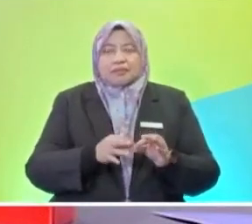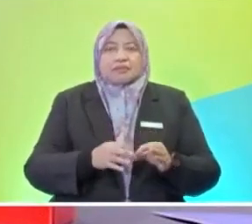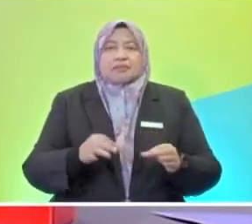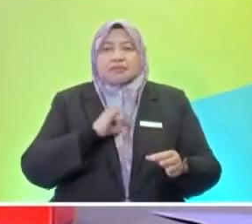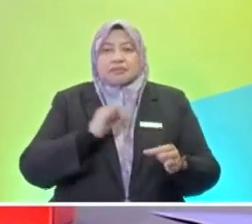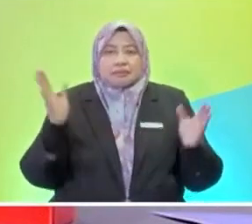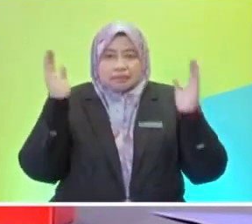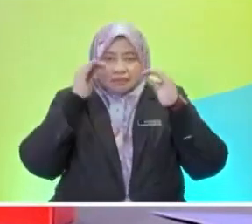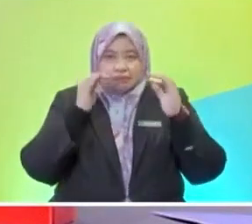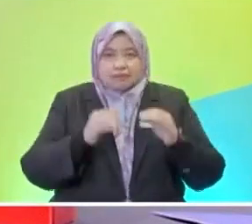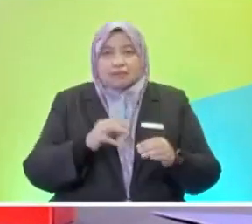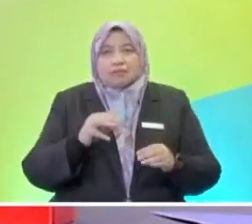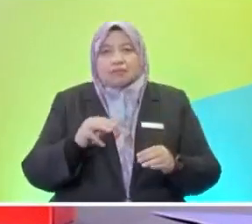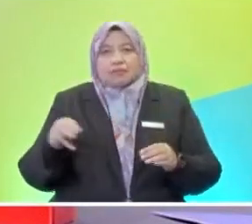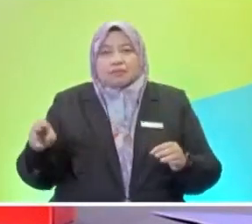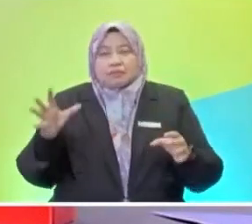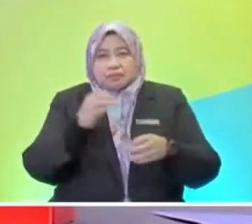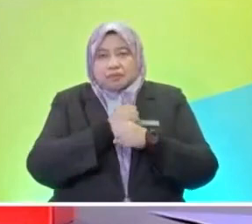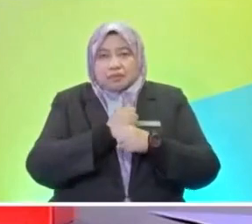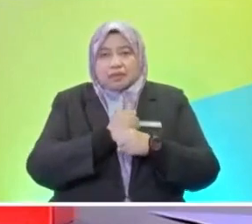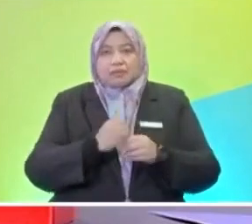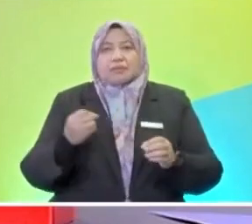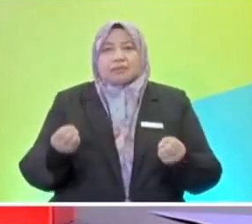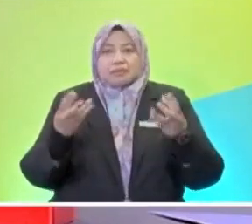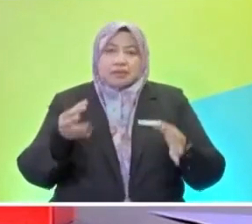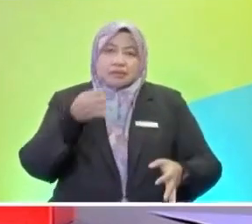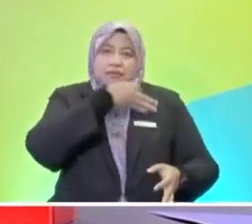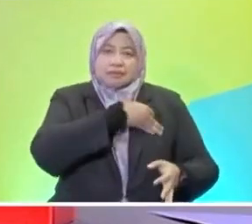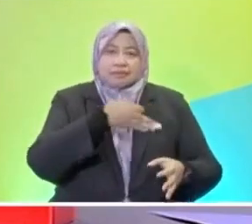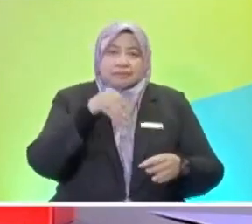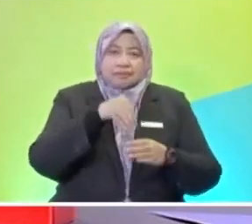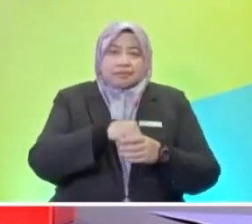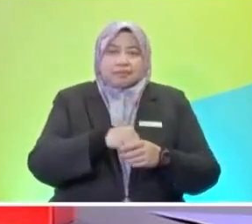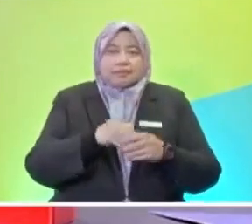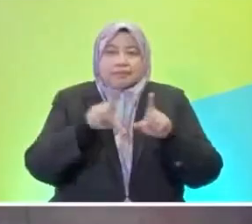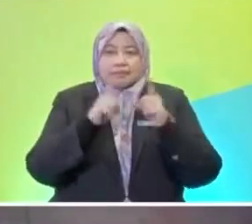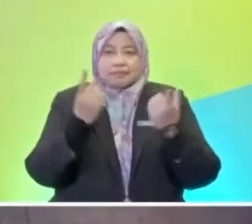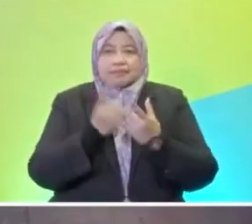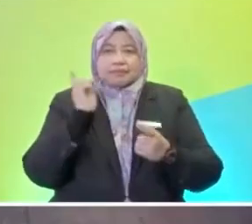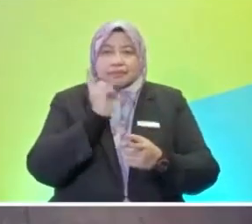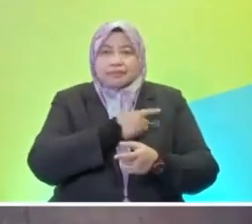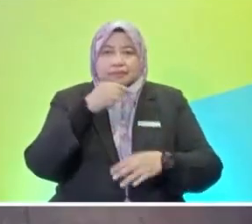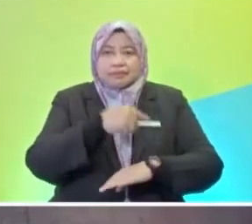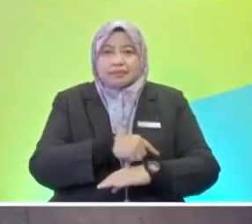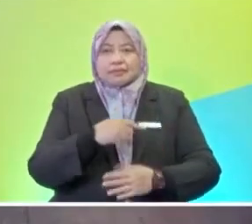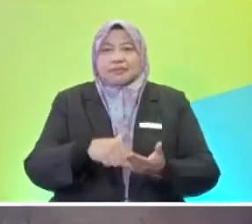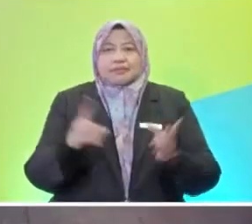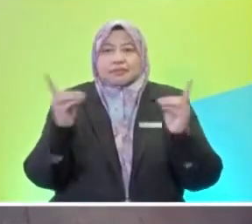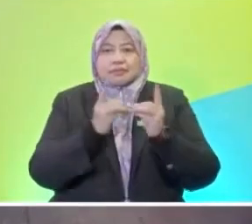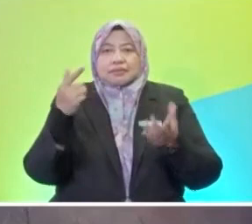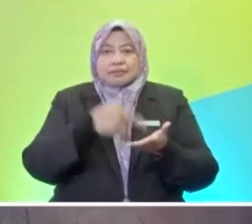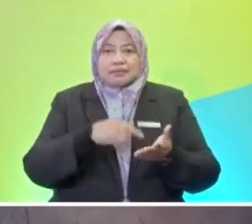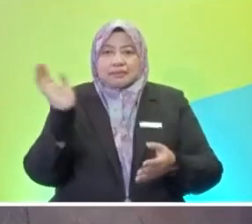memberi manfaat kepada anda semua materi itu mudah dan menyenangkan Saya Chandra Nazi kita jumpa lagi Assalamualaikum dan salam